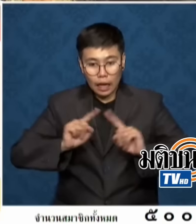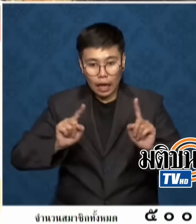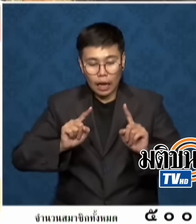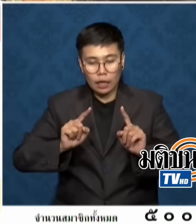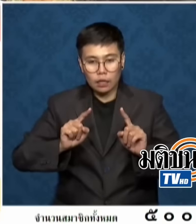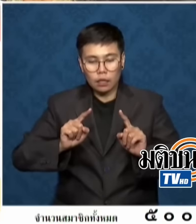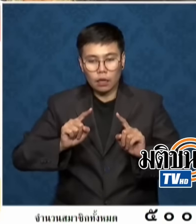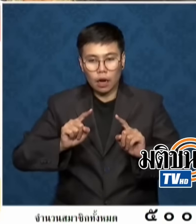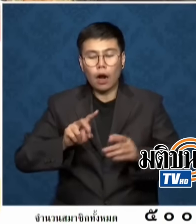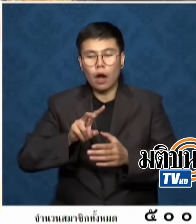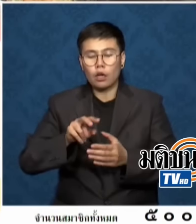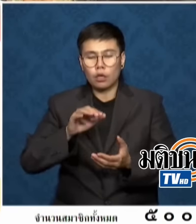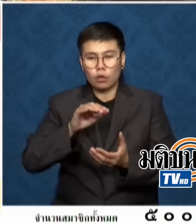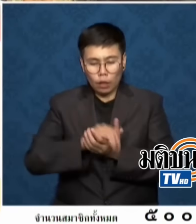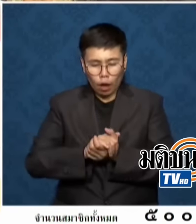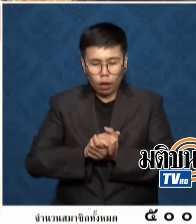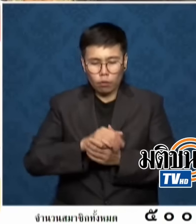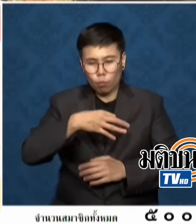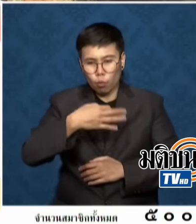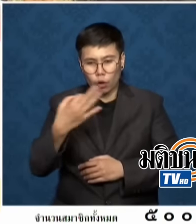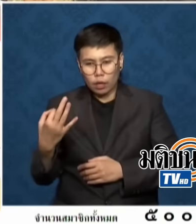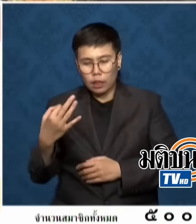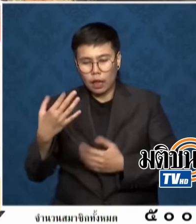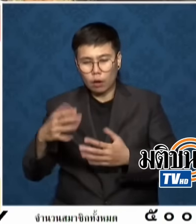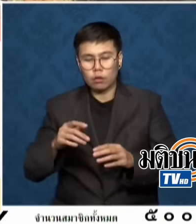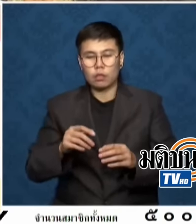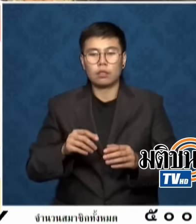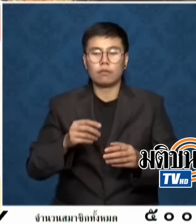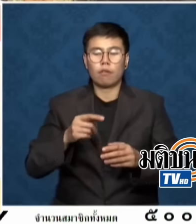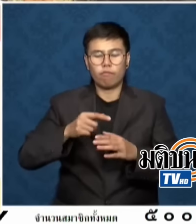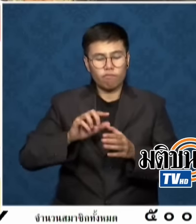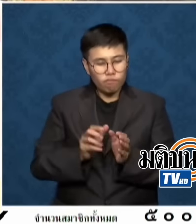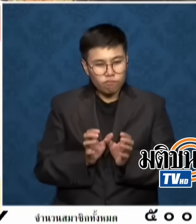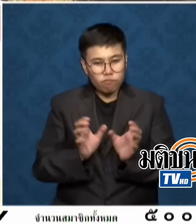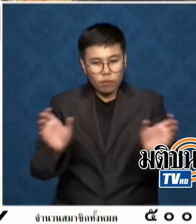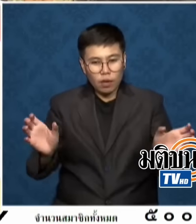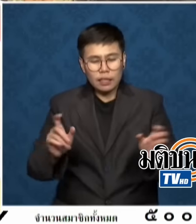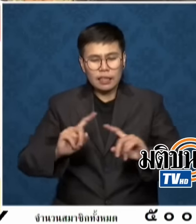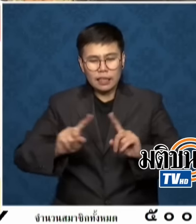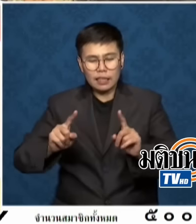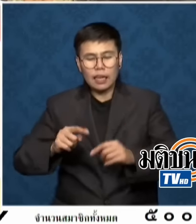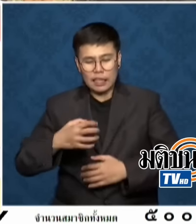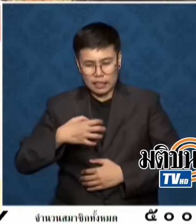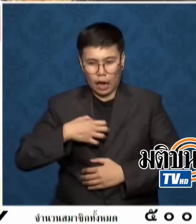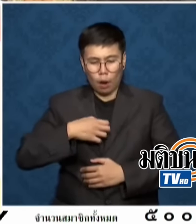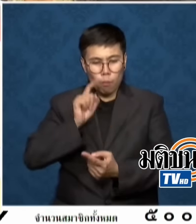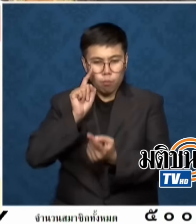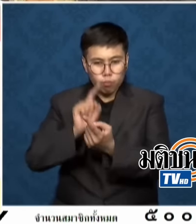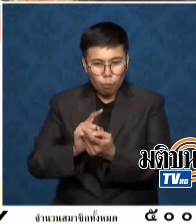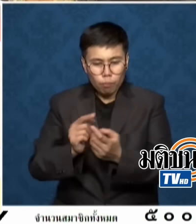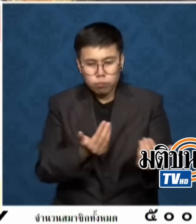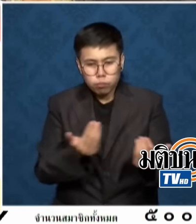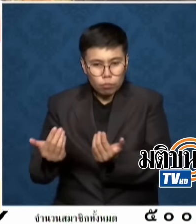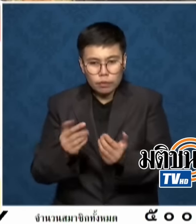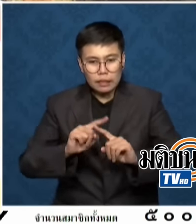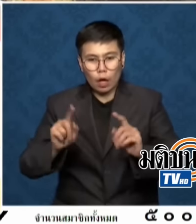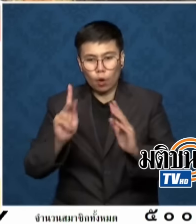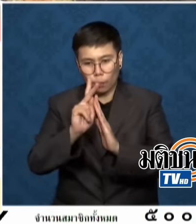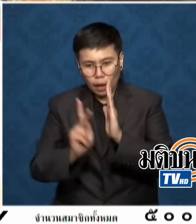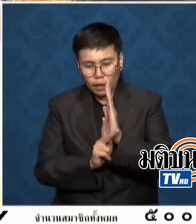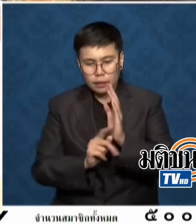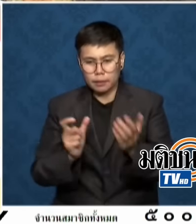พศหลากหลายจบความสัมพันธ์ลงไปแล้ววันหนึ่งอ่ะเด็กอาจจะถูกขอพบอะค่ะแต่ว่าภายใต้กฎหมายเนี่ยเ